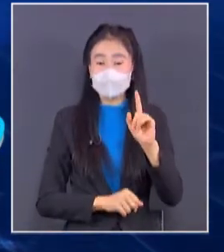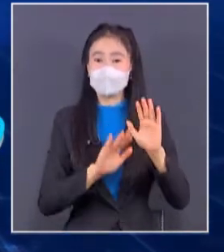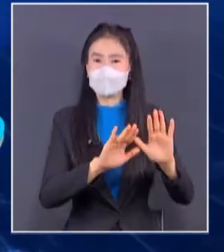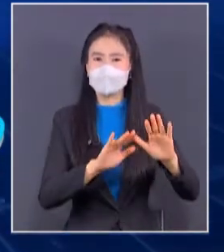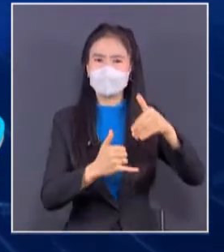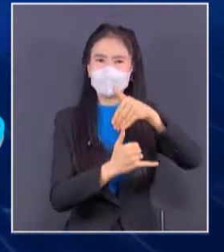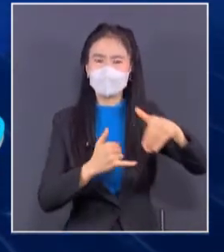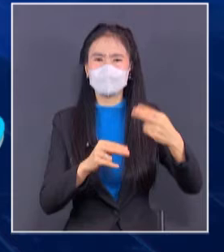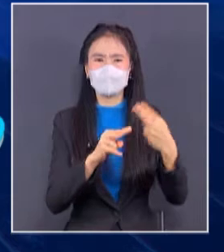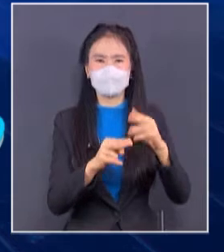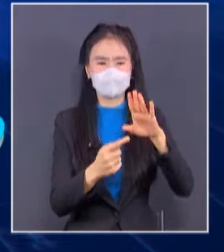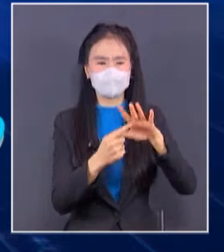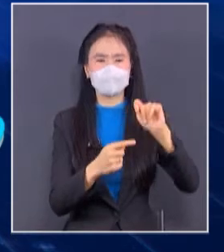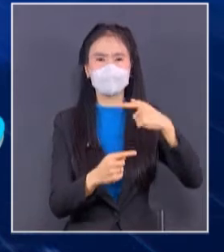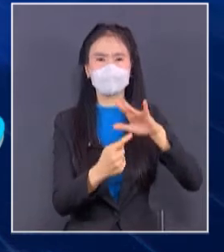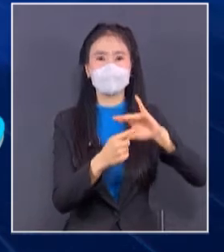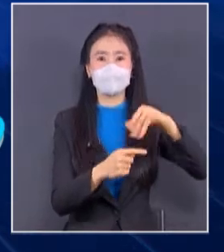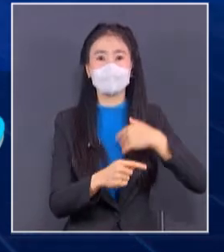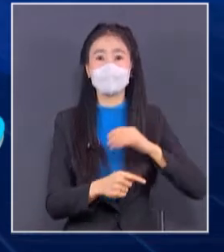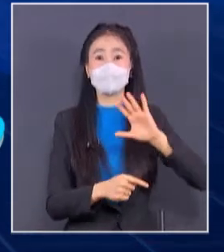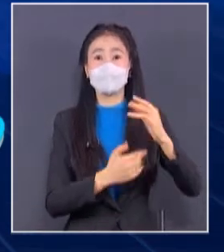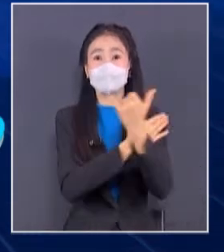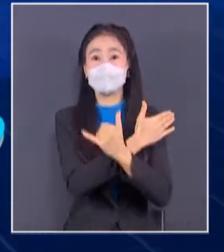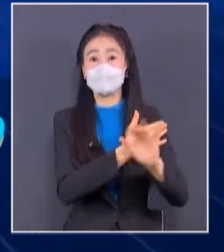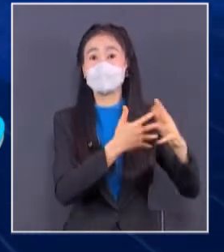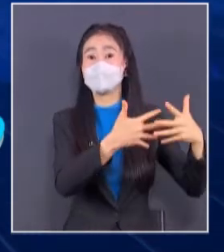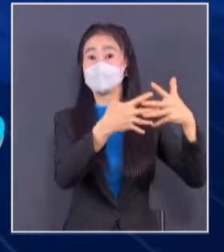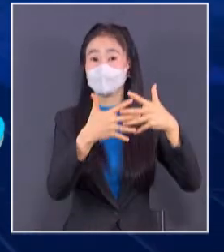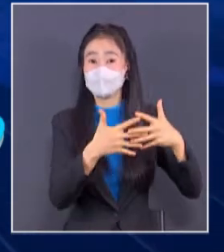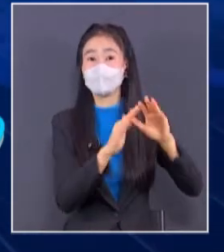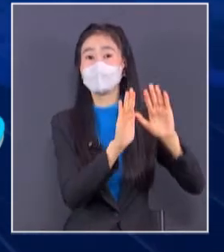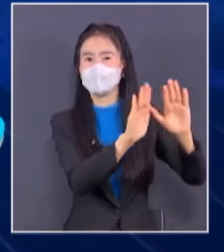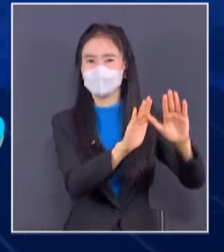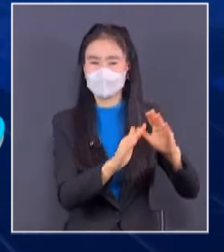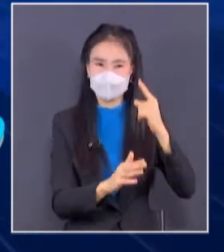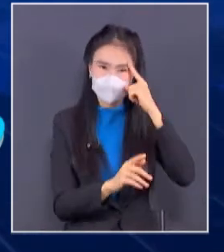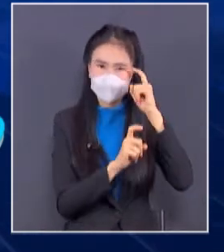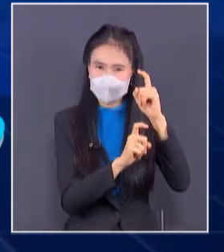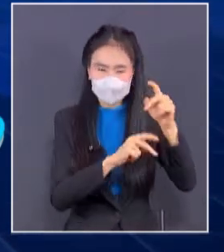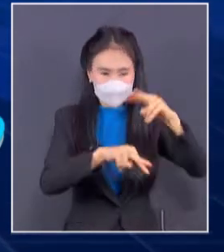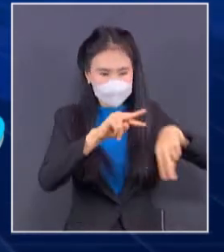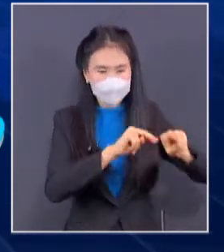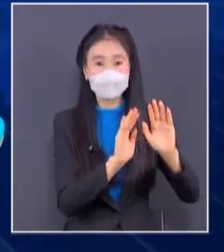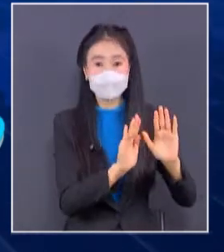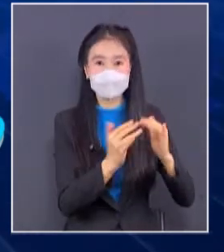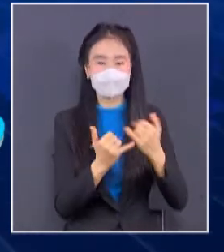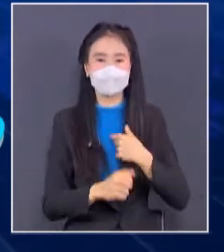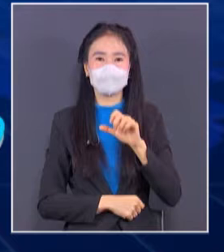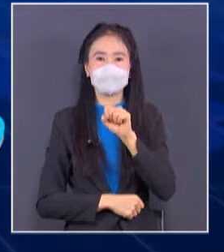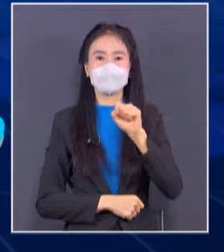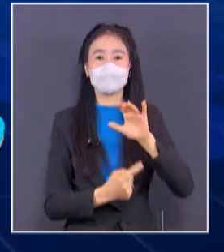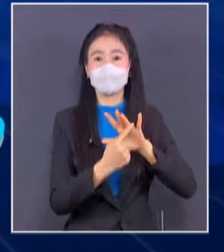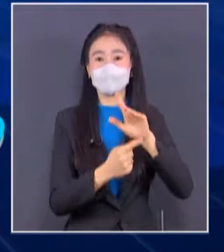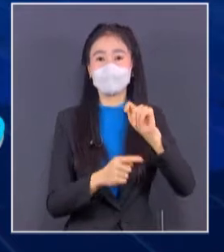ที่บางแจ็คซึ่งอยู่ที่สหรัฐอเมริกาครับช่วยเก็บรักษาเอาไว ้ เพื่อความปลอดภัยโดยสสเต้เนี่ยบ